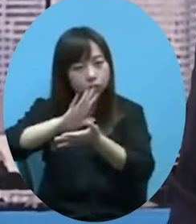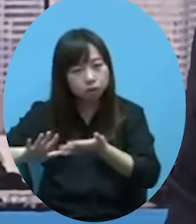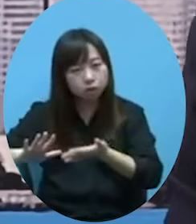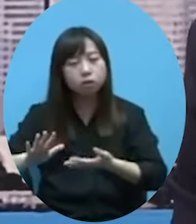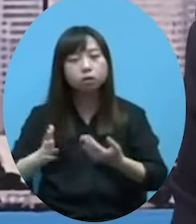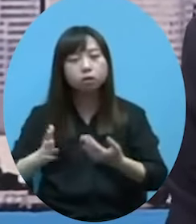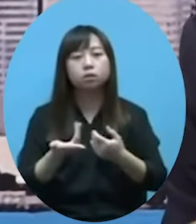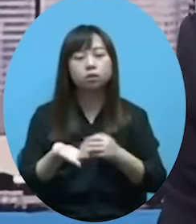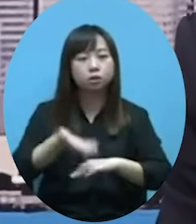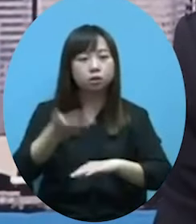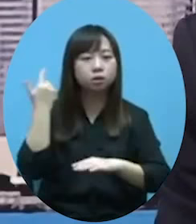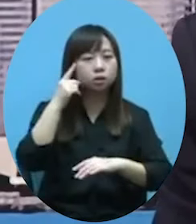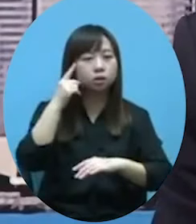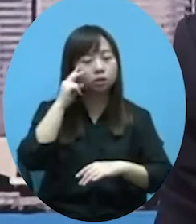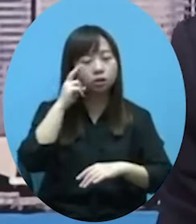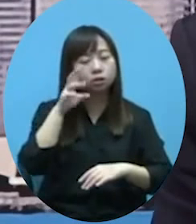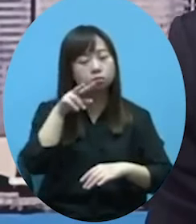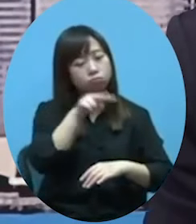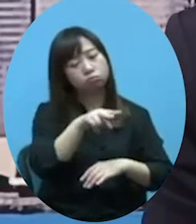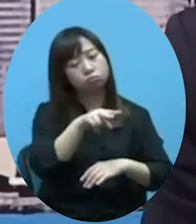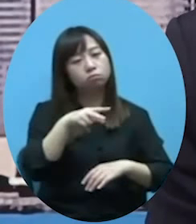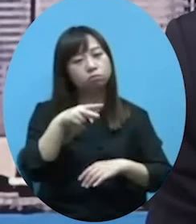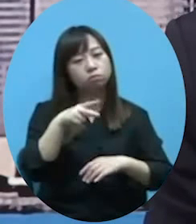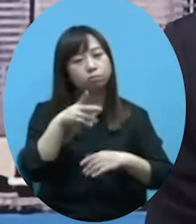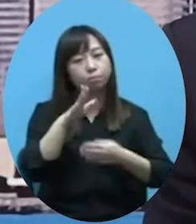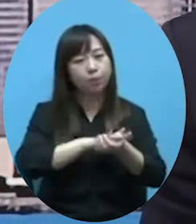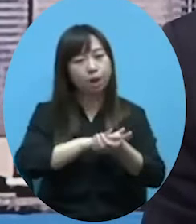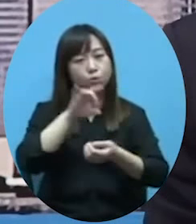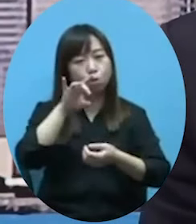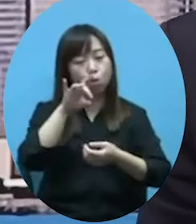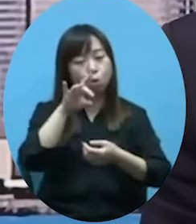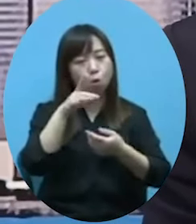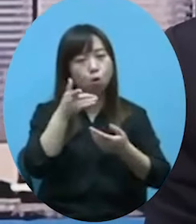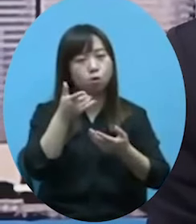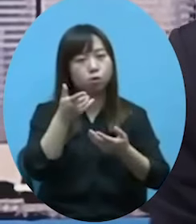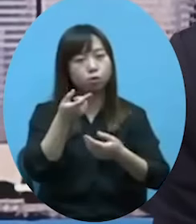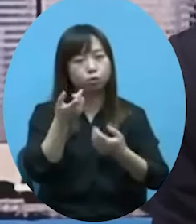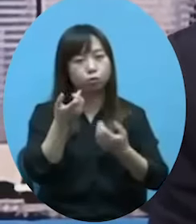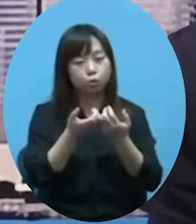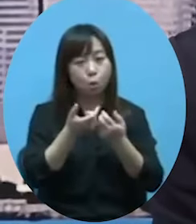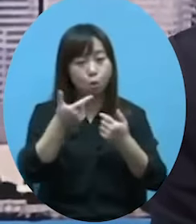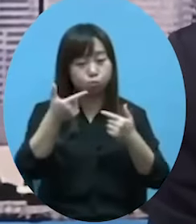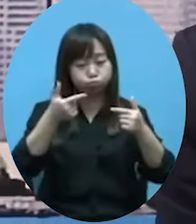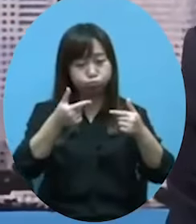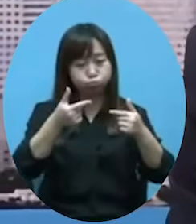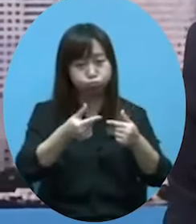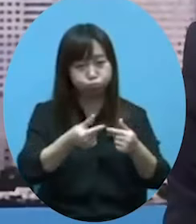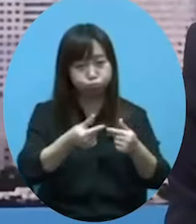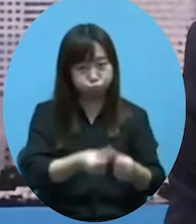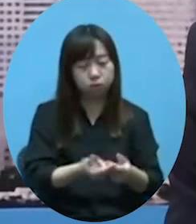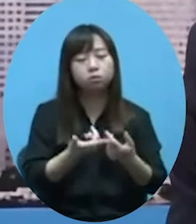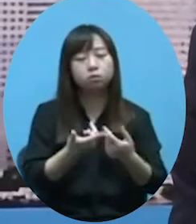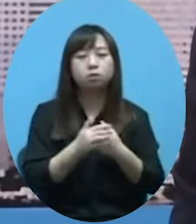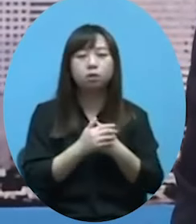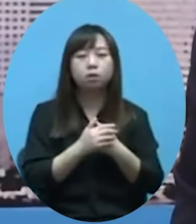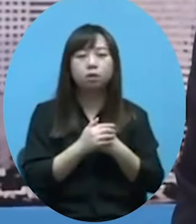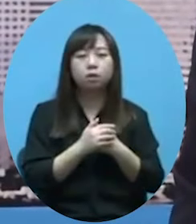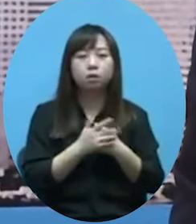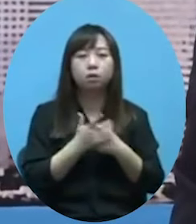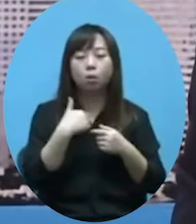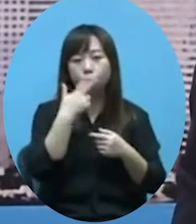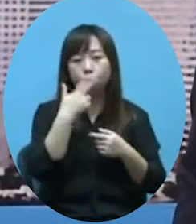我們過去幾天看到病毒的份量其實愈來愈少我相信牠現在是